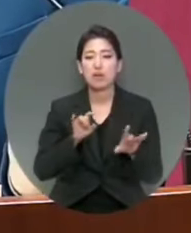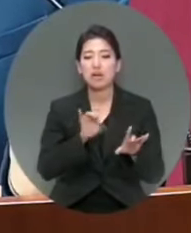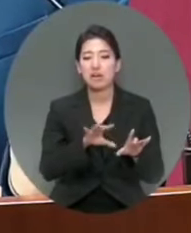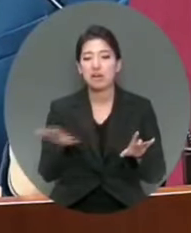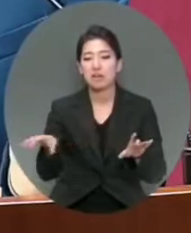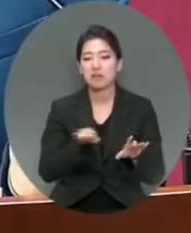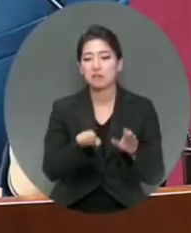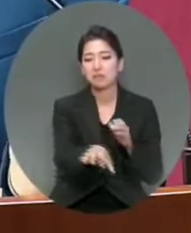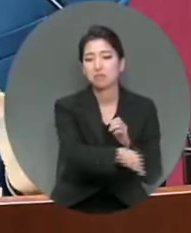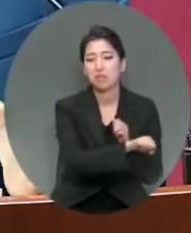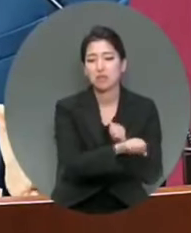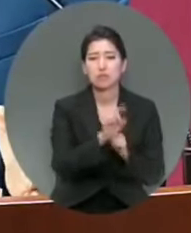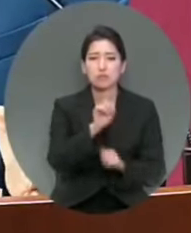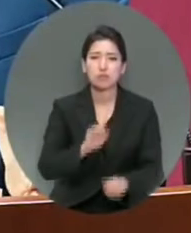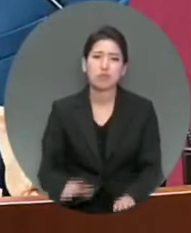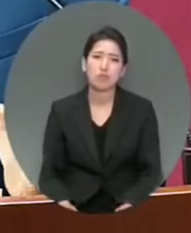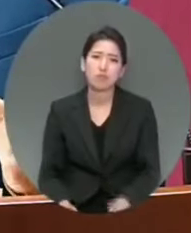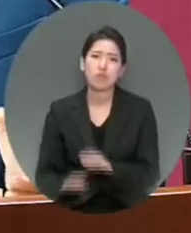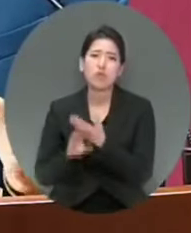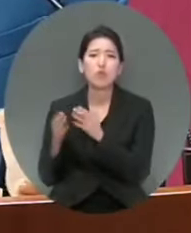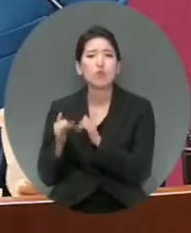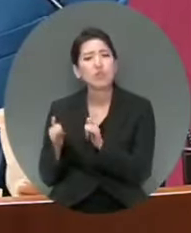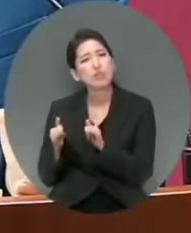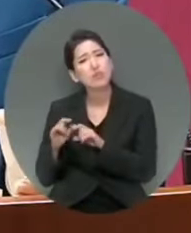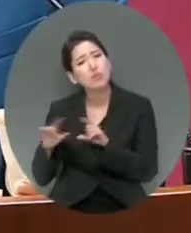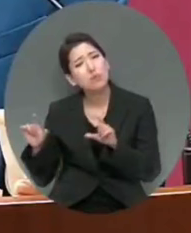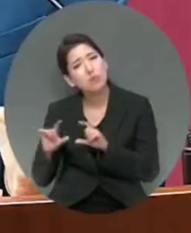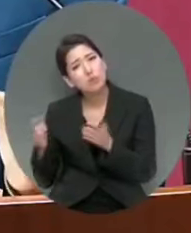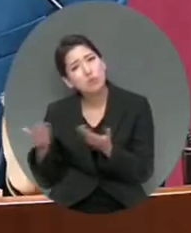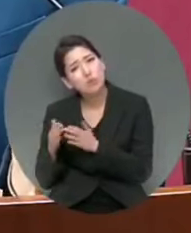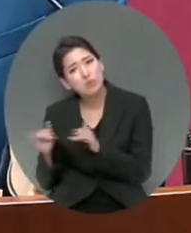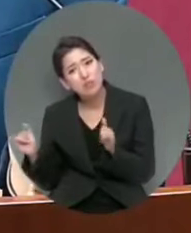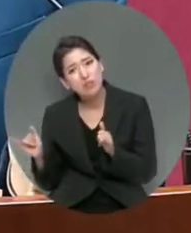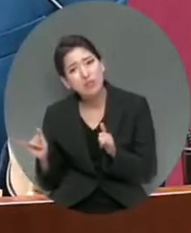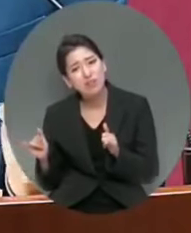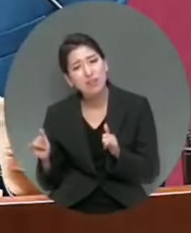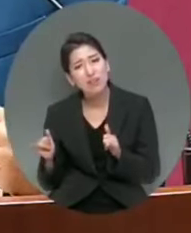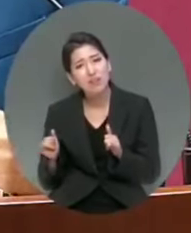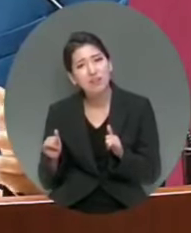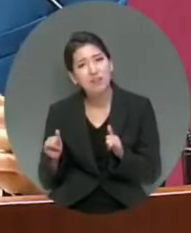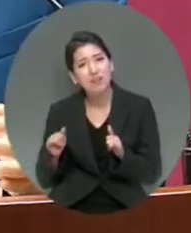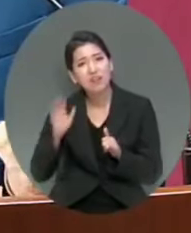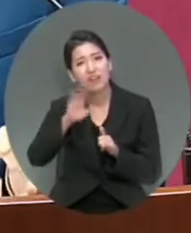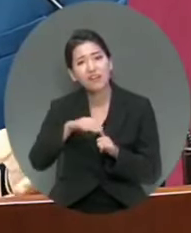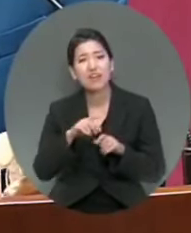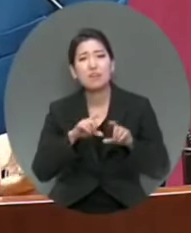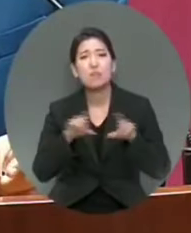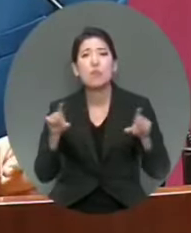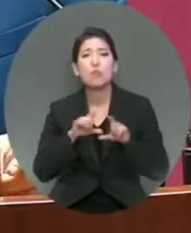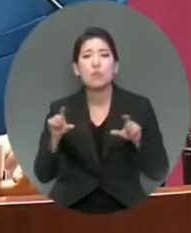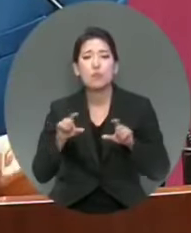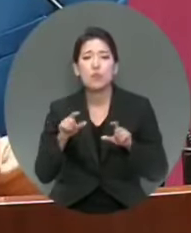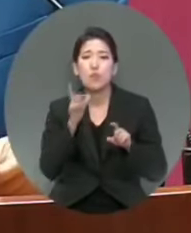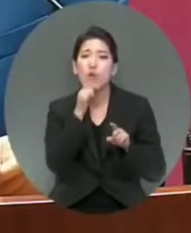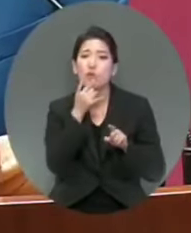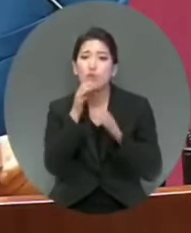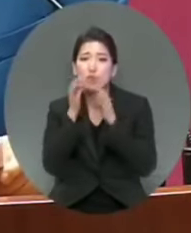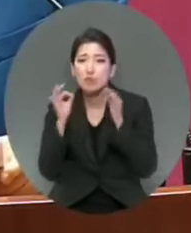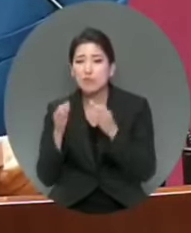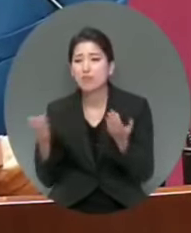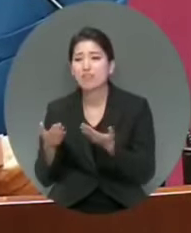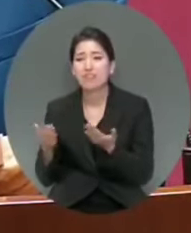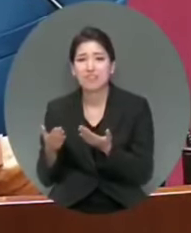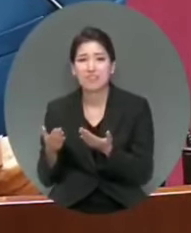이 외국인 노동자들이 평일에 이 교육받고 상담하러 고용센터나 이 갈 수가 있겠습니까? 이분들 일주일에